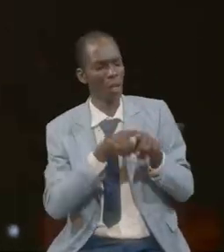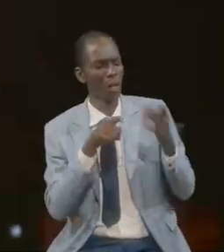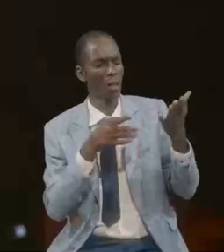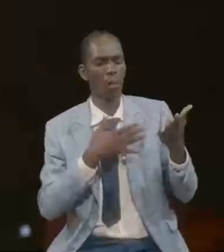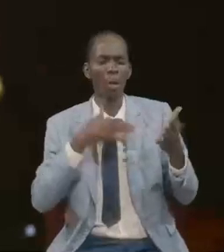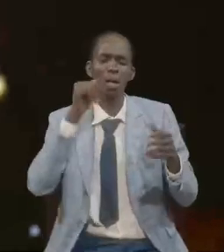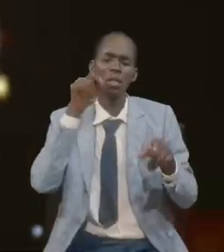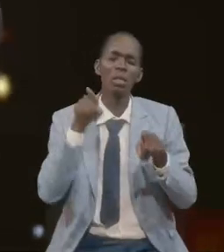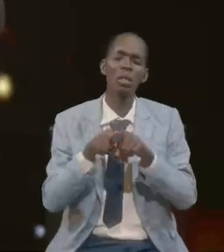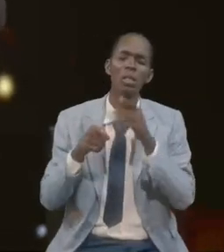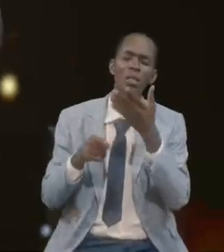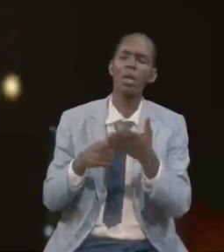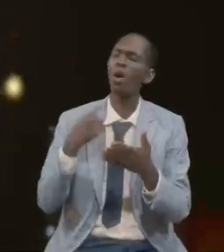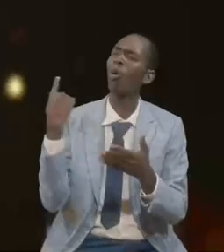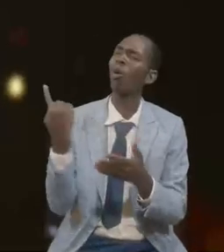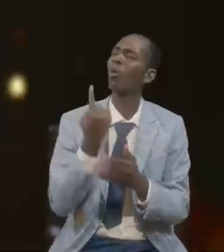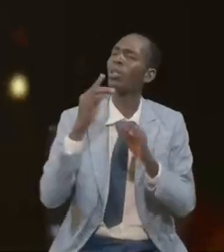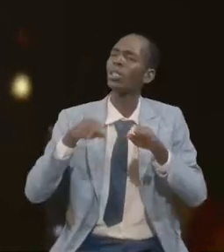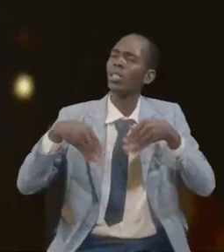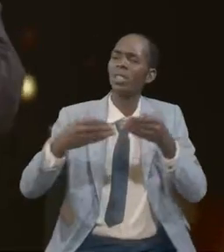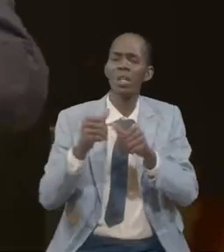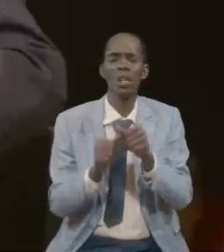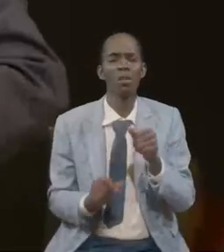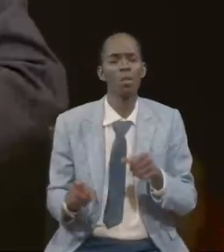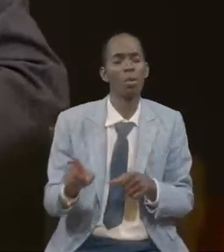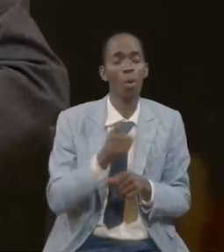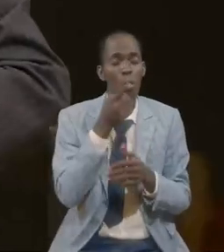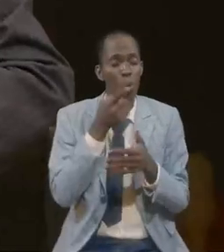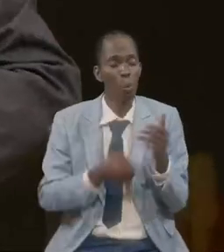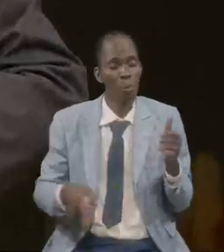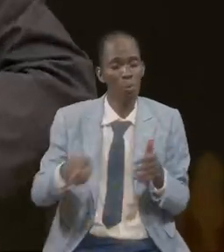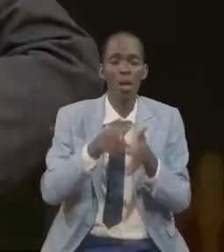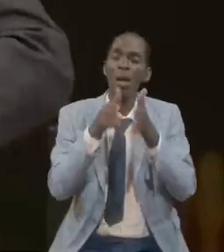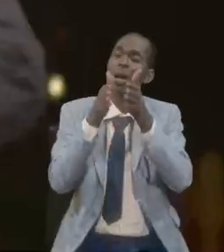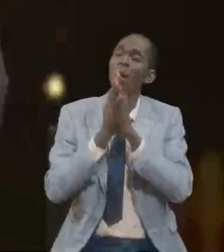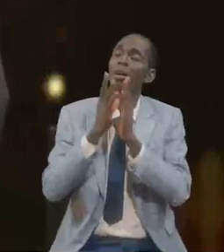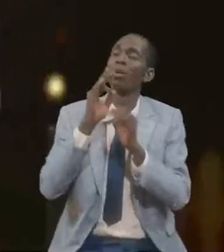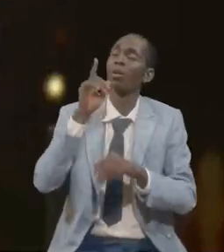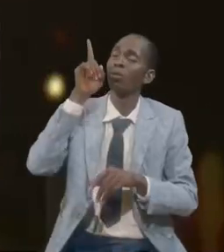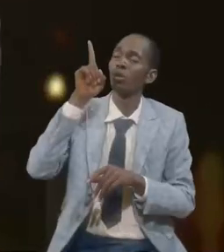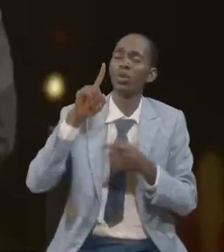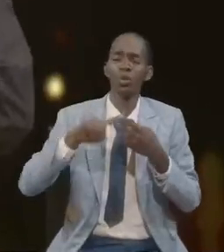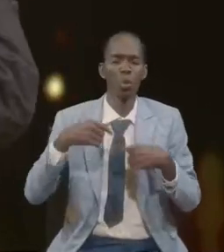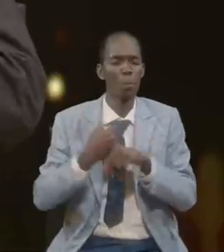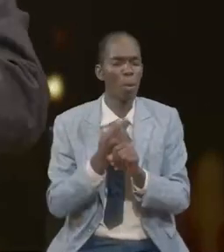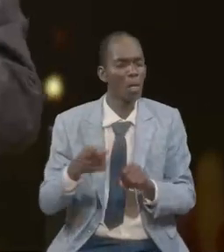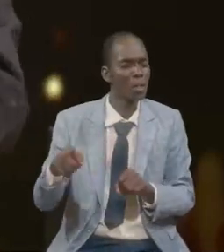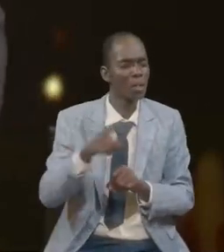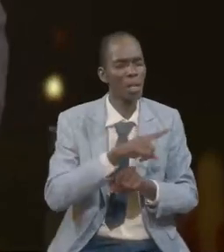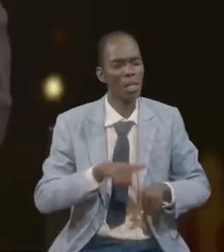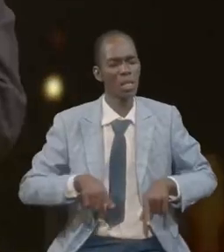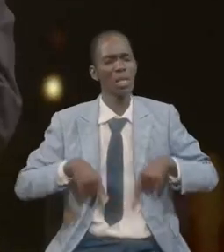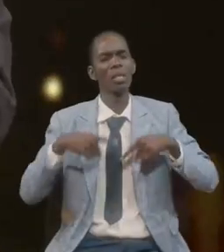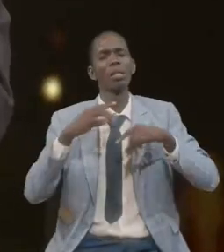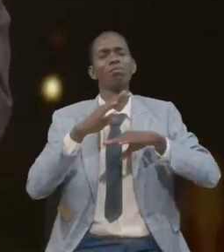là-bas, ma soeur là-bas, donne chaque fois à chacun ce qu'il te demande pour qu'il